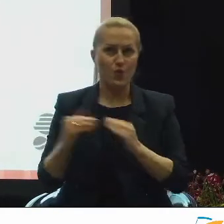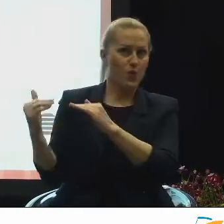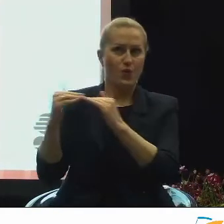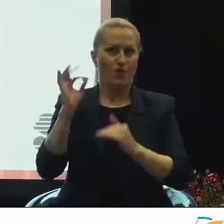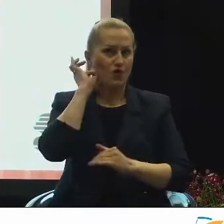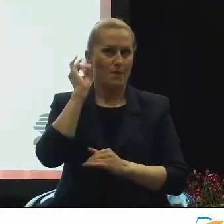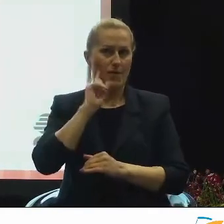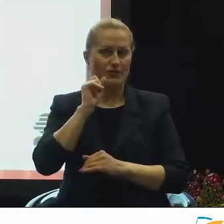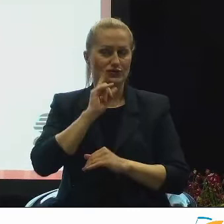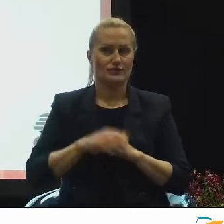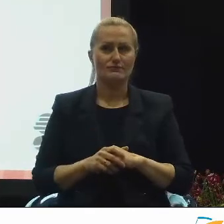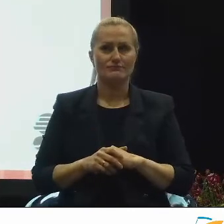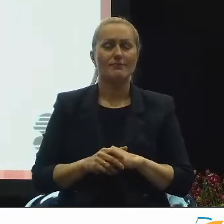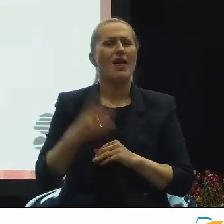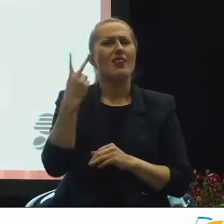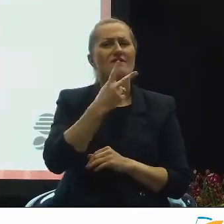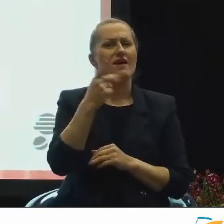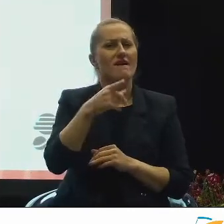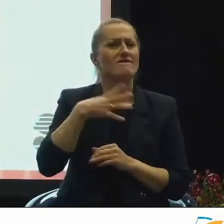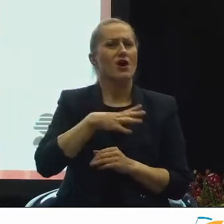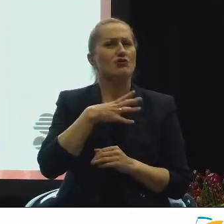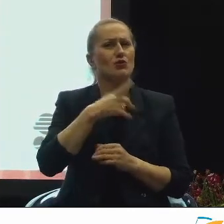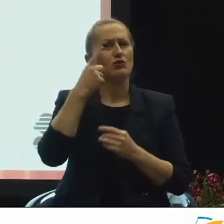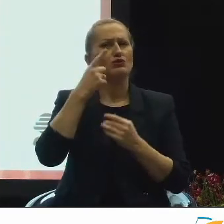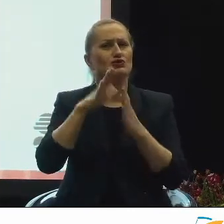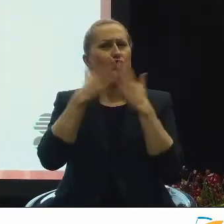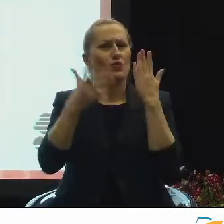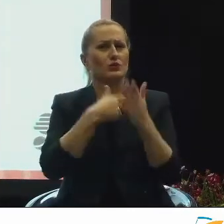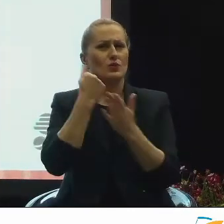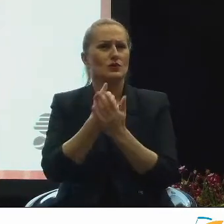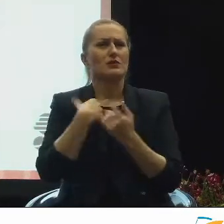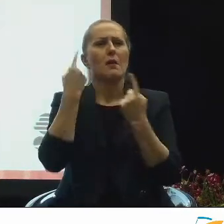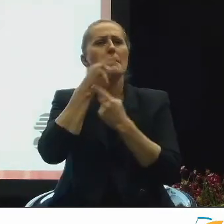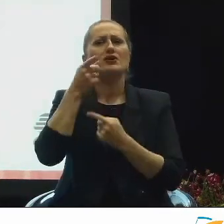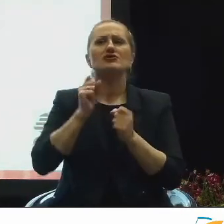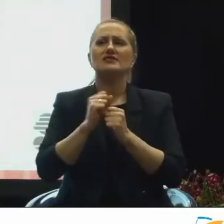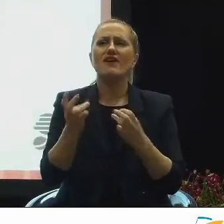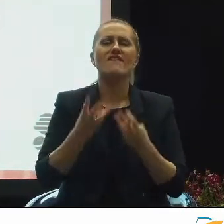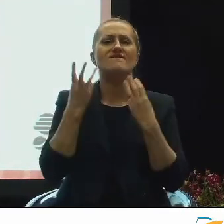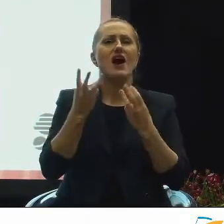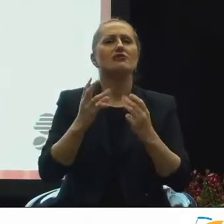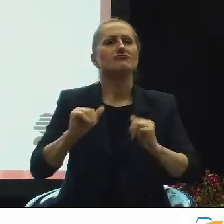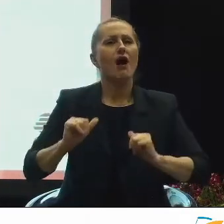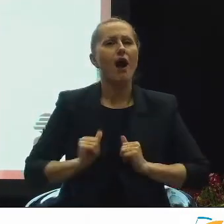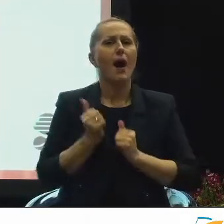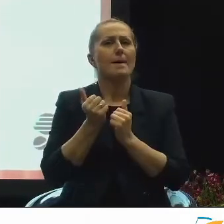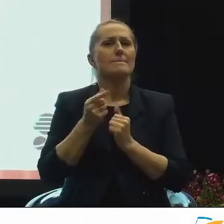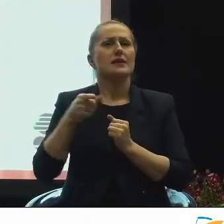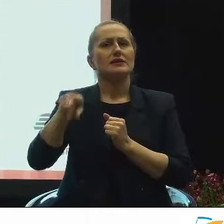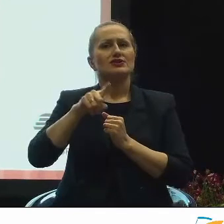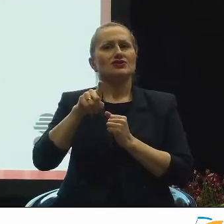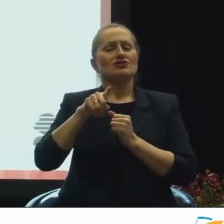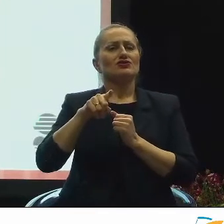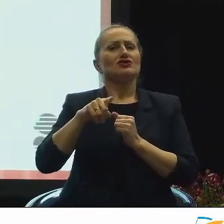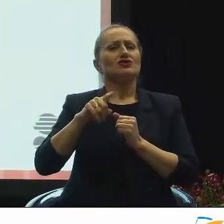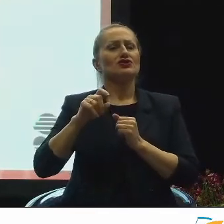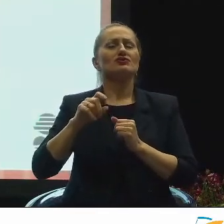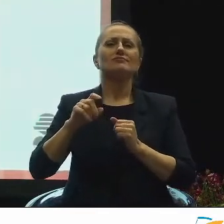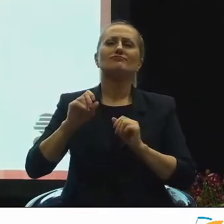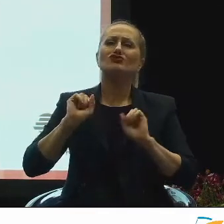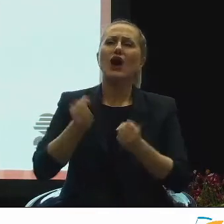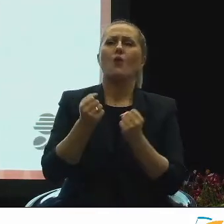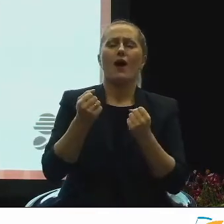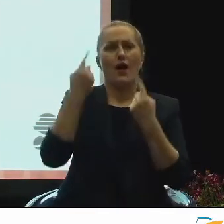Te dwie wartości konstytucyjne, myślę, że są szczególnie ważne dla funkcjonowania przedsiębiorców